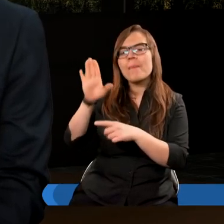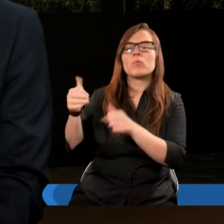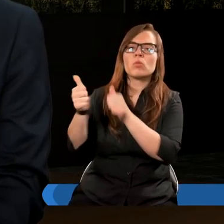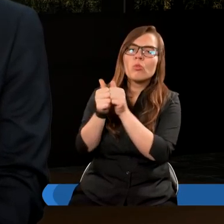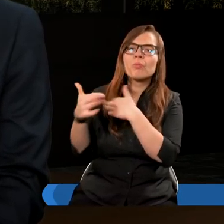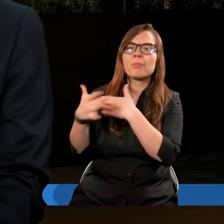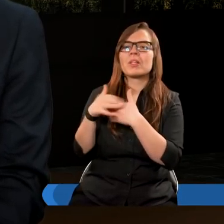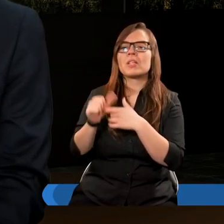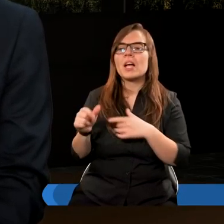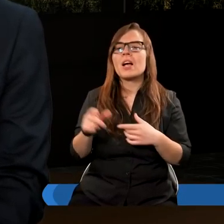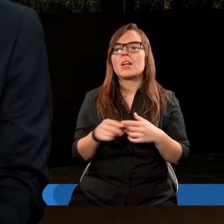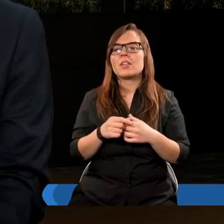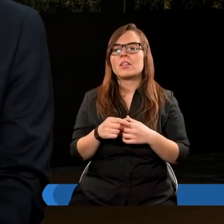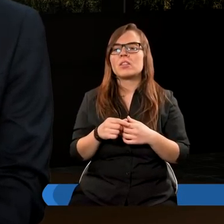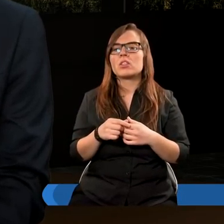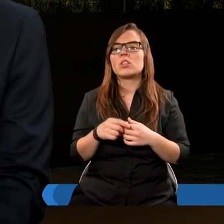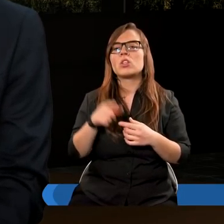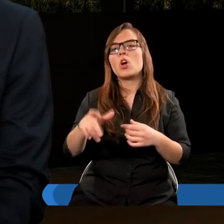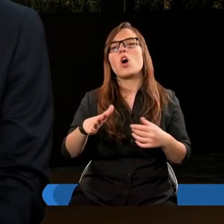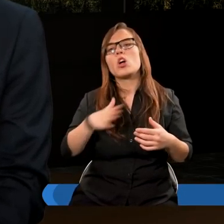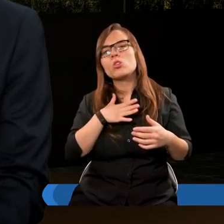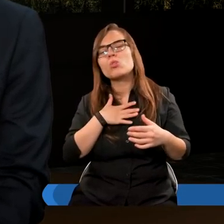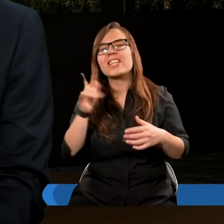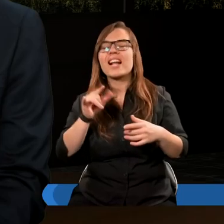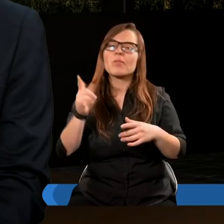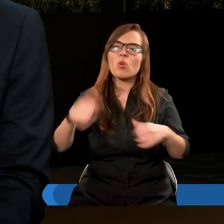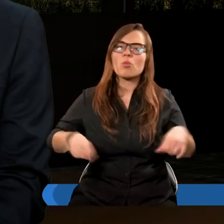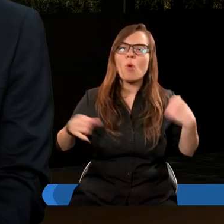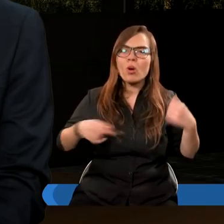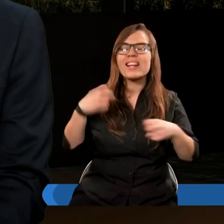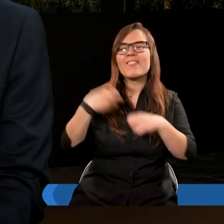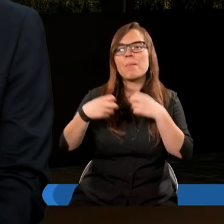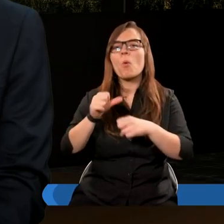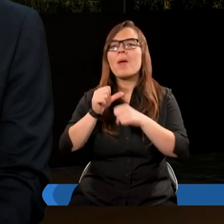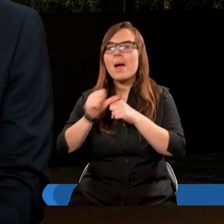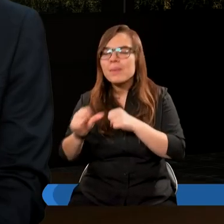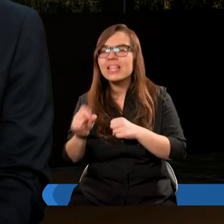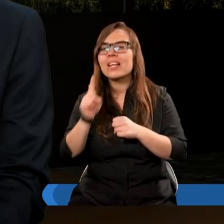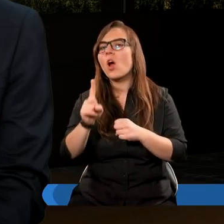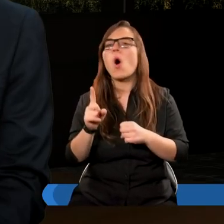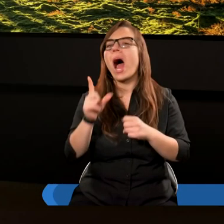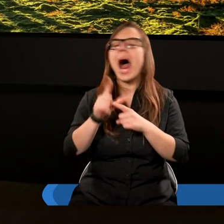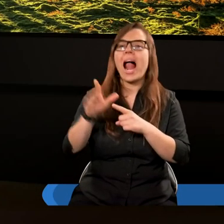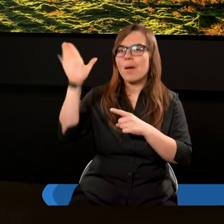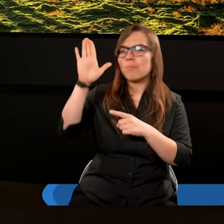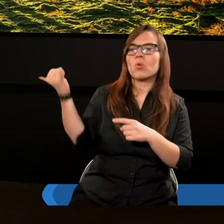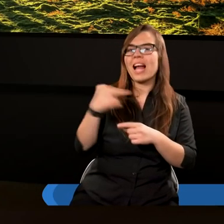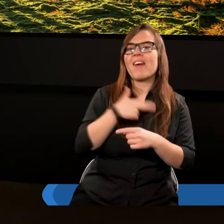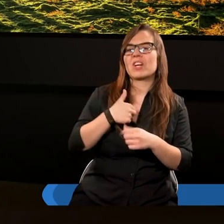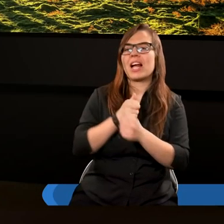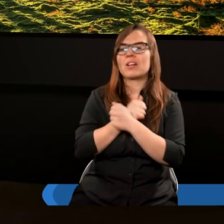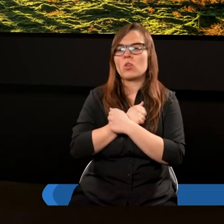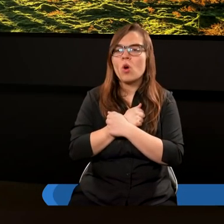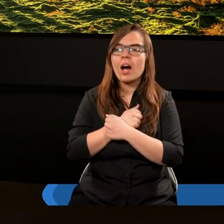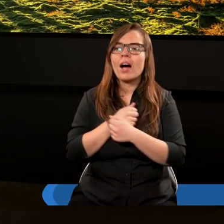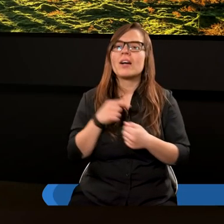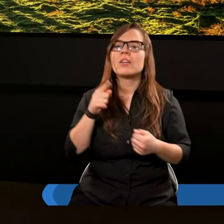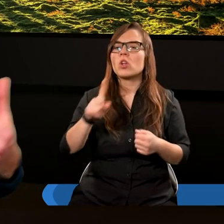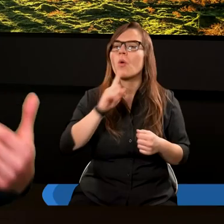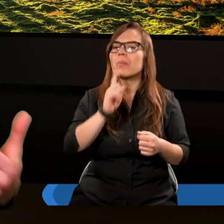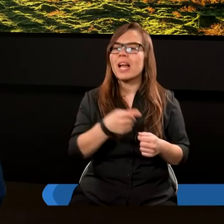chyba Pan Bóg już mnie nie lubi. Pogniewał się na mnie. Czuję to, że się na mnie pogniewał. Ale tak nie jest. A jak odniesiemy właśnie to